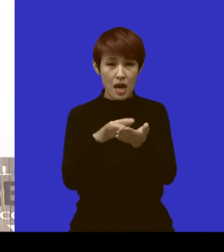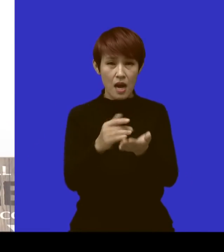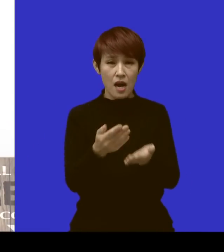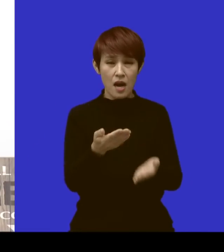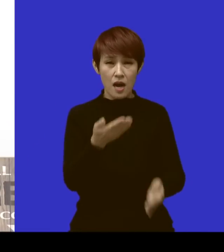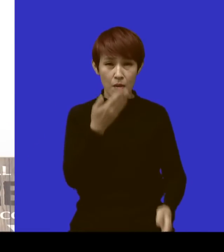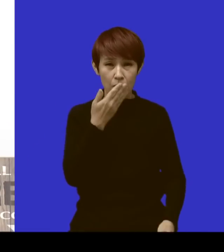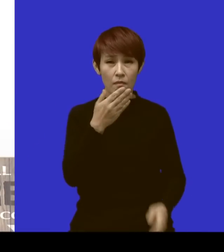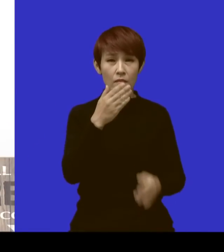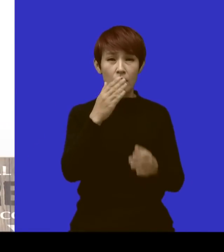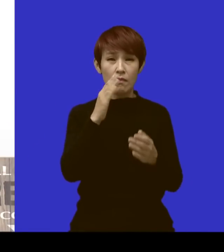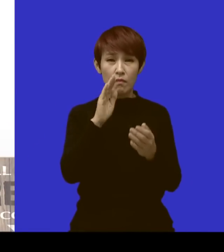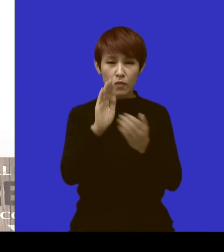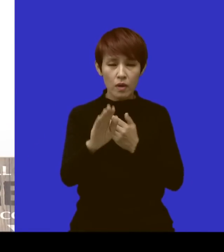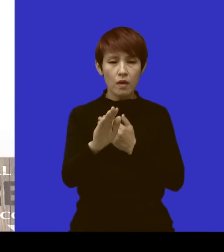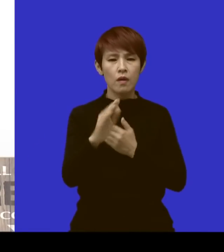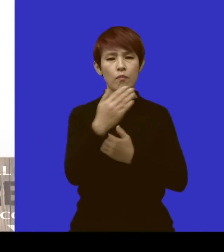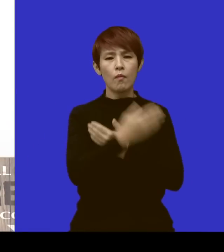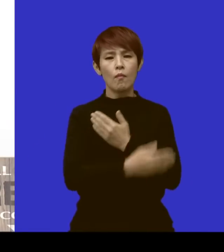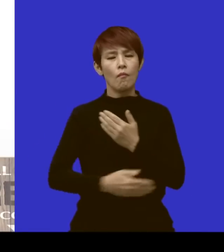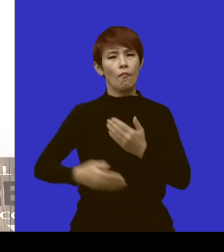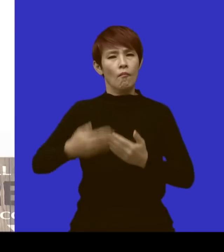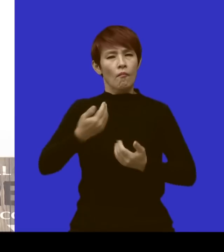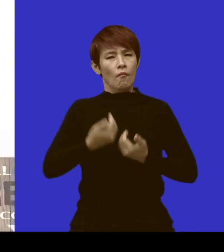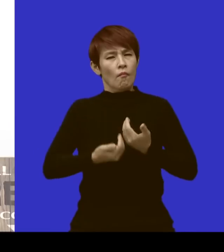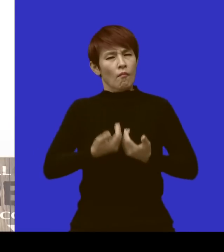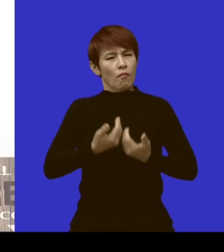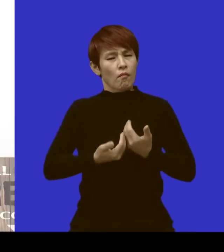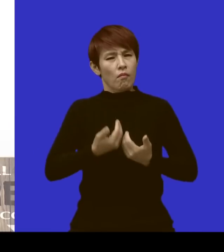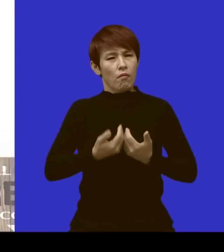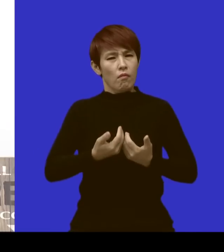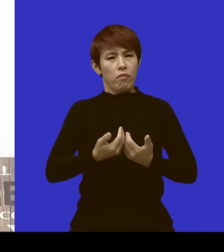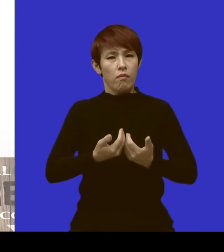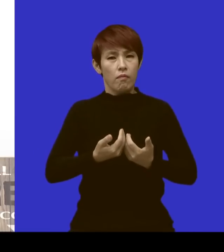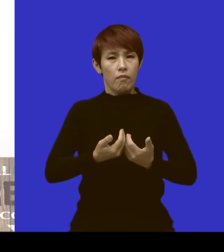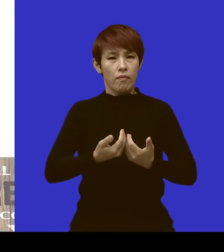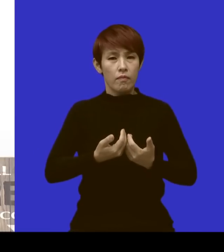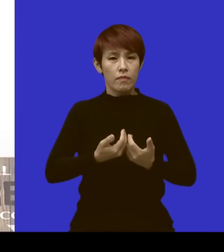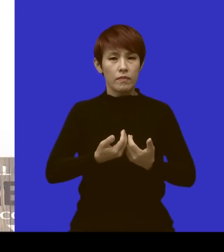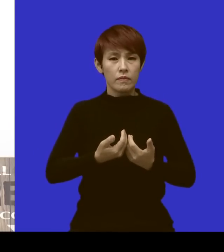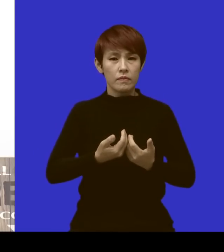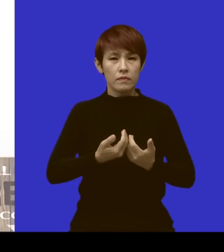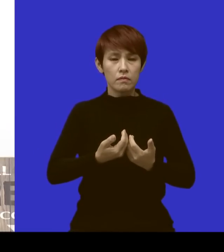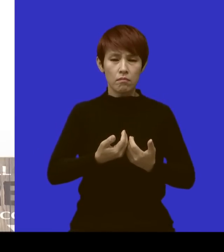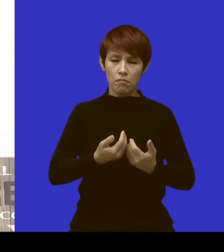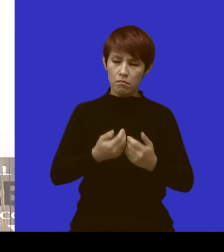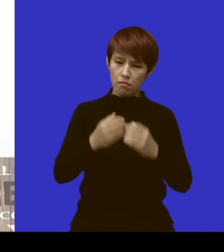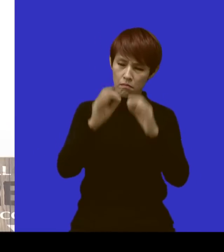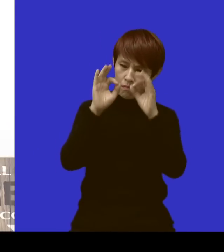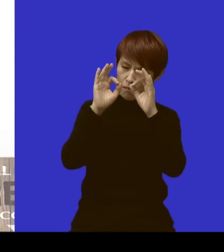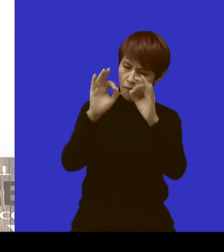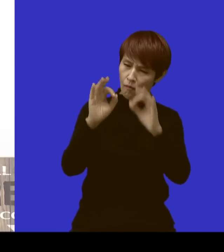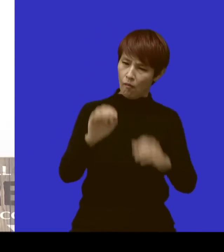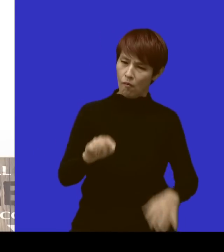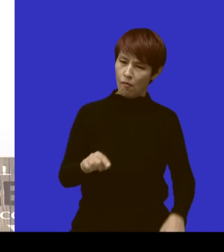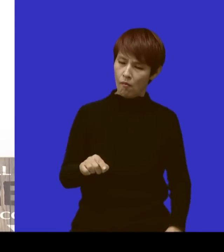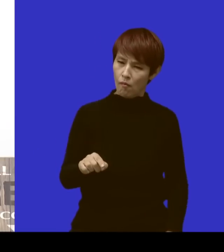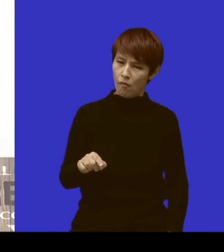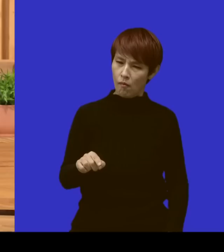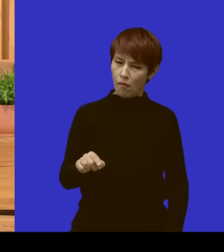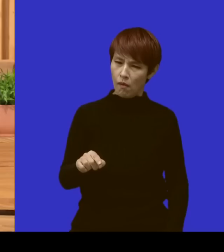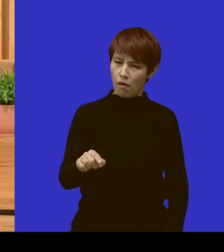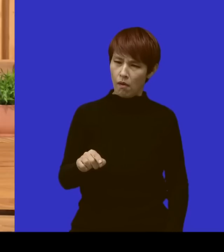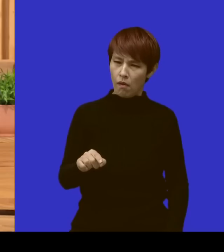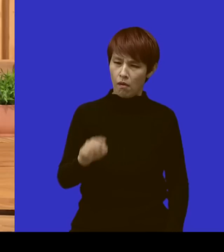가운데 아이가 조금 이렇게 변화되는 게 있었어요. 근데 그 변화되는 모습이 제가 받아들이기에는 조금